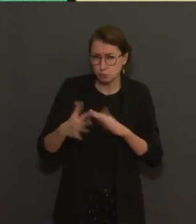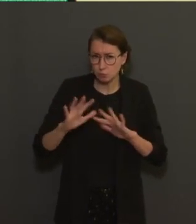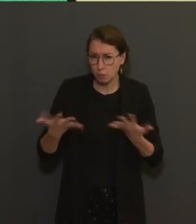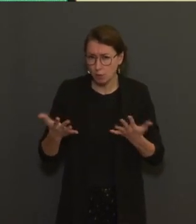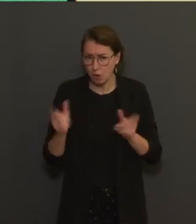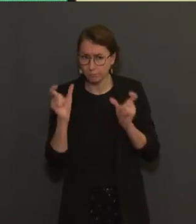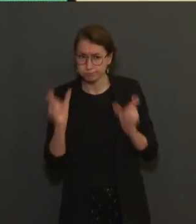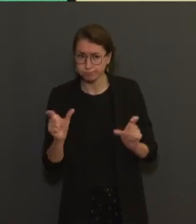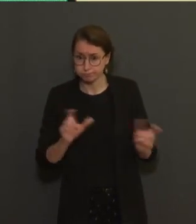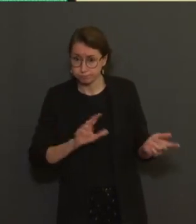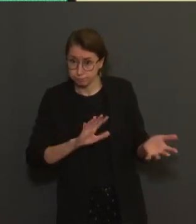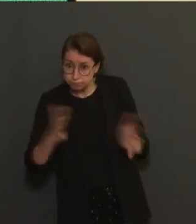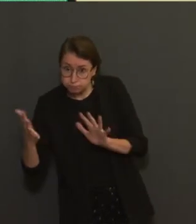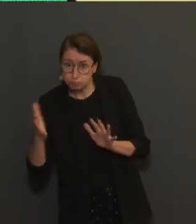non.